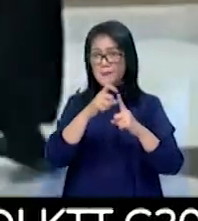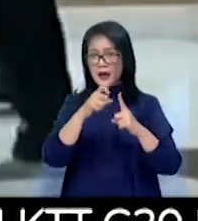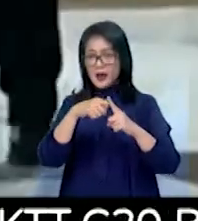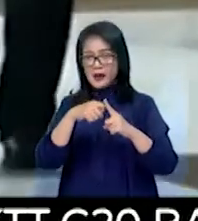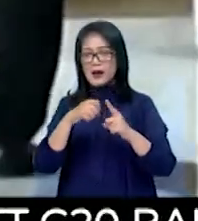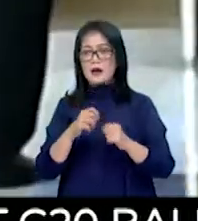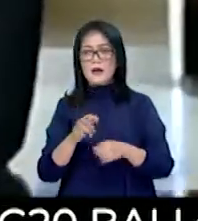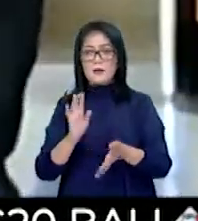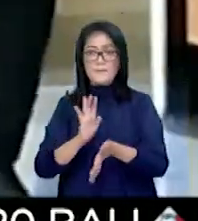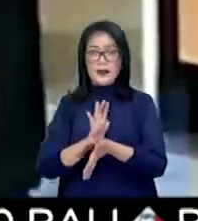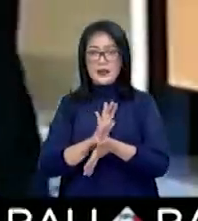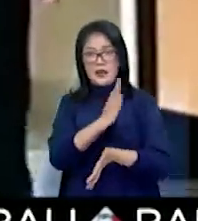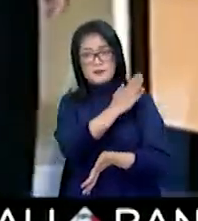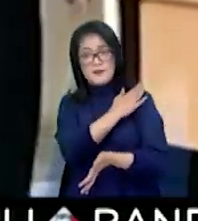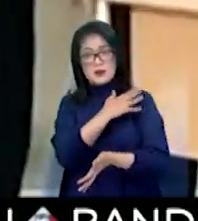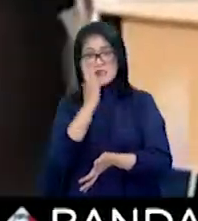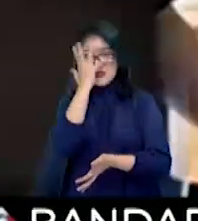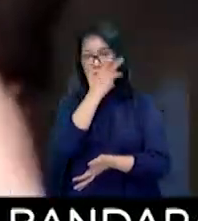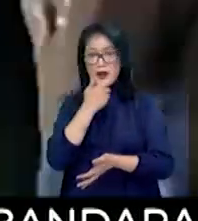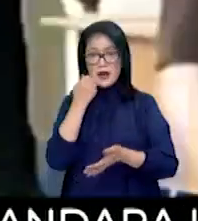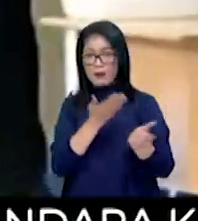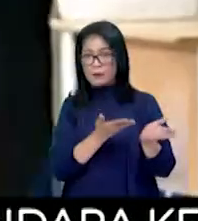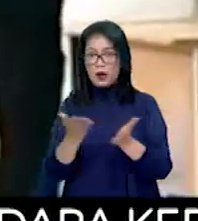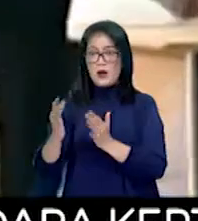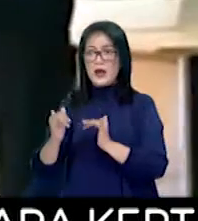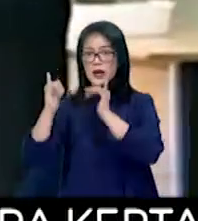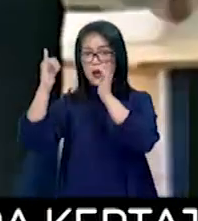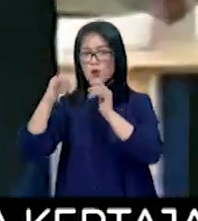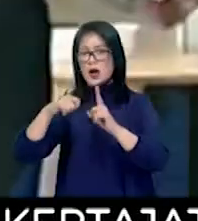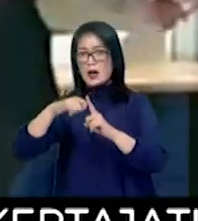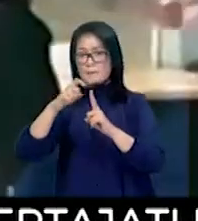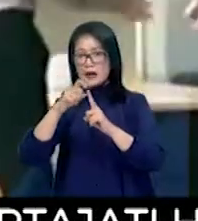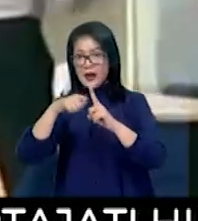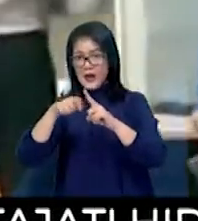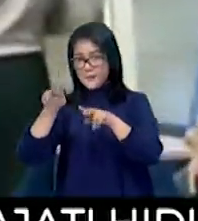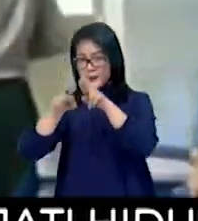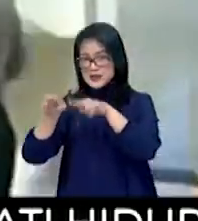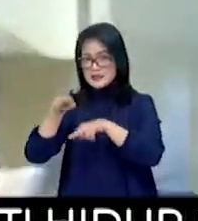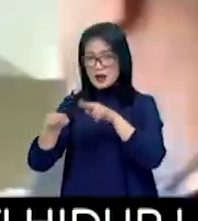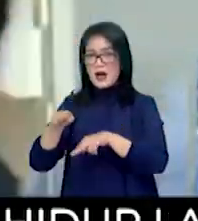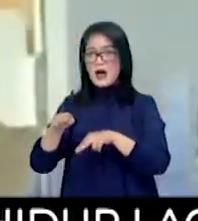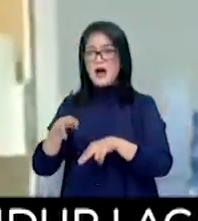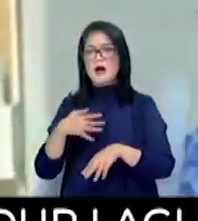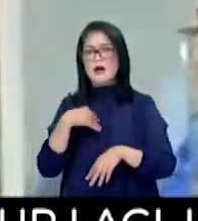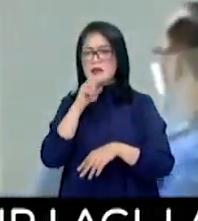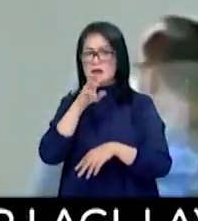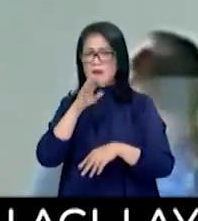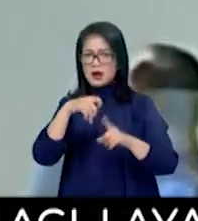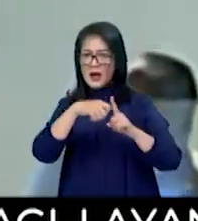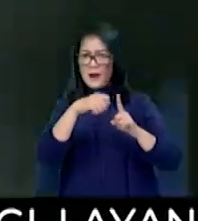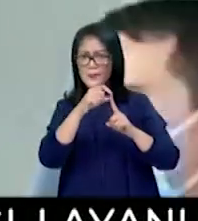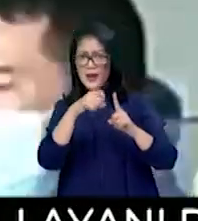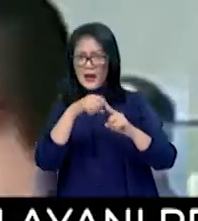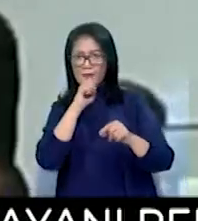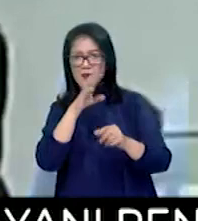Mantan Bupati Cimahi ini pun dibawa ke gedung KPK Jakarta untuk menjalani pemeriksaan. Dalam keterangan persnya, KPK mengumumkan mantan Bupati